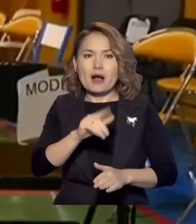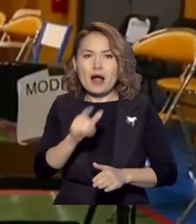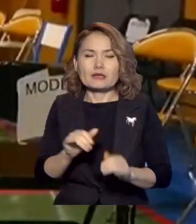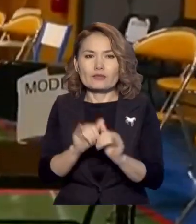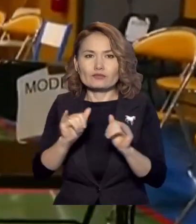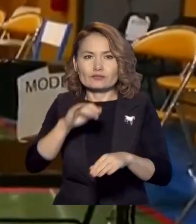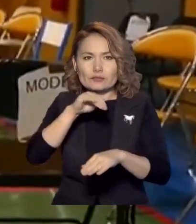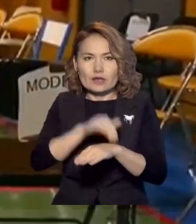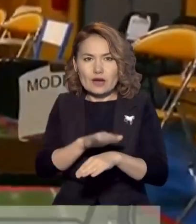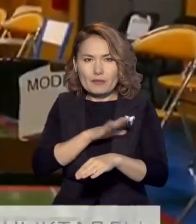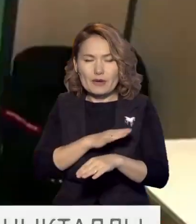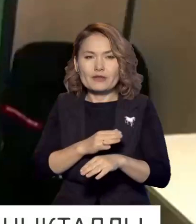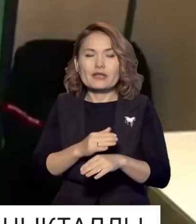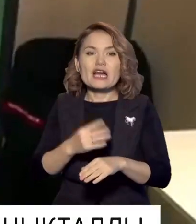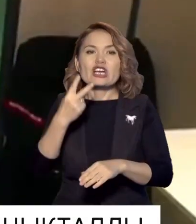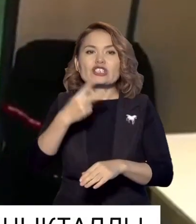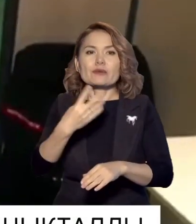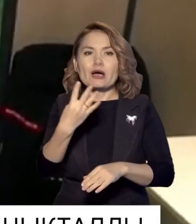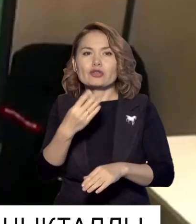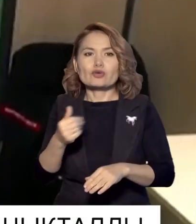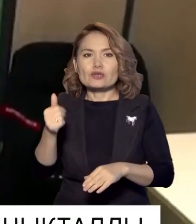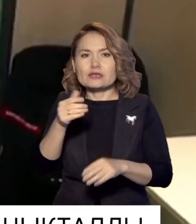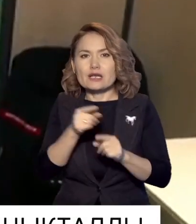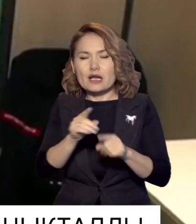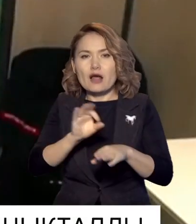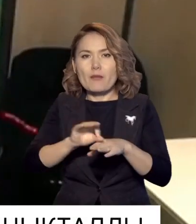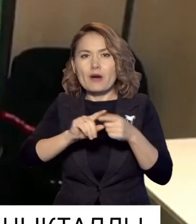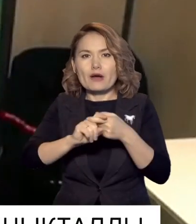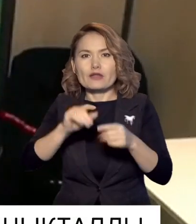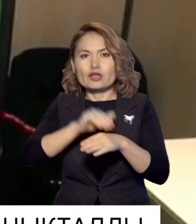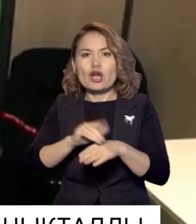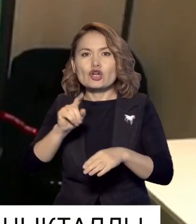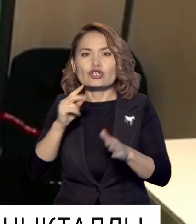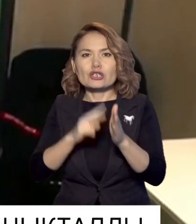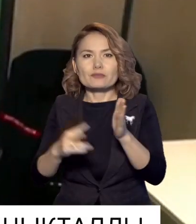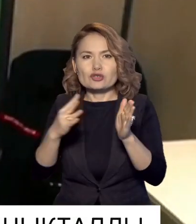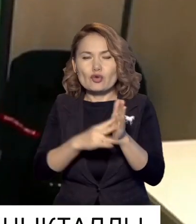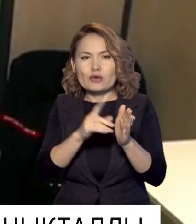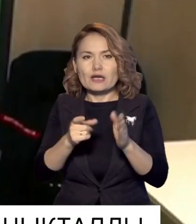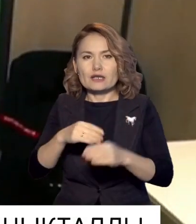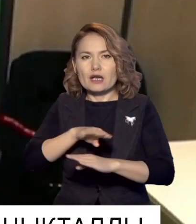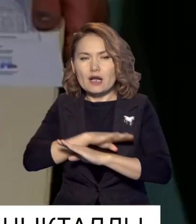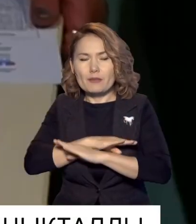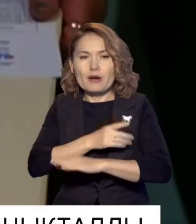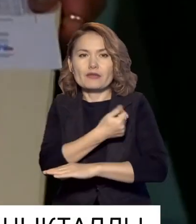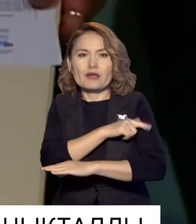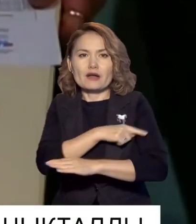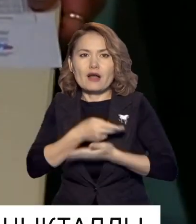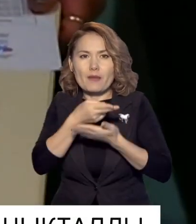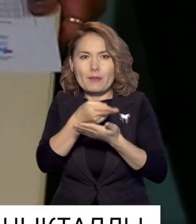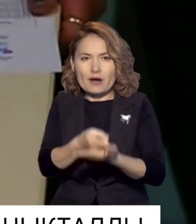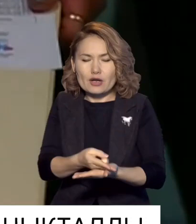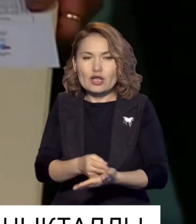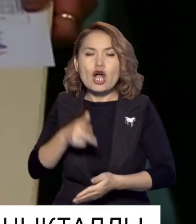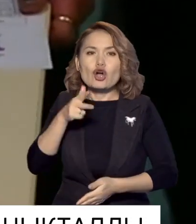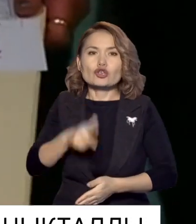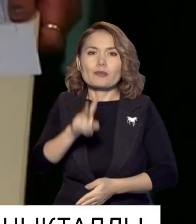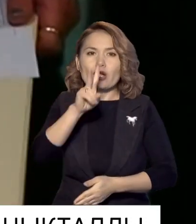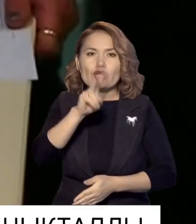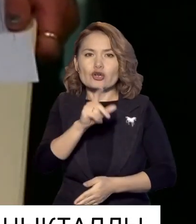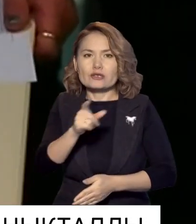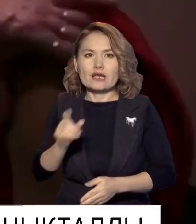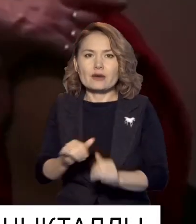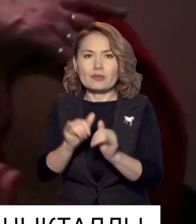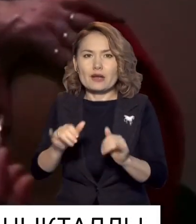фактісі тіркелген. Сонымен бірге соңғы 24 сағатта індеттен 179 адам көз жұмды. Ал жансақтау бөліміндегі науқастардың саны